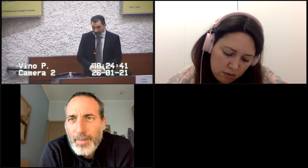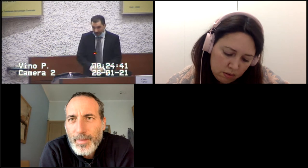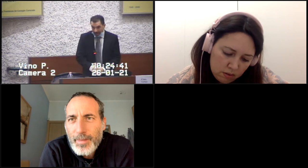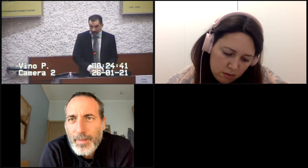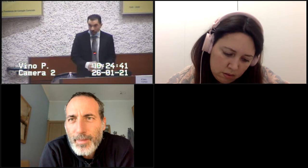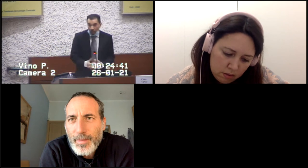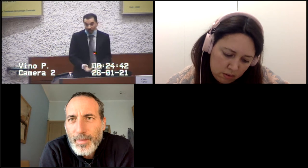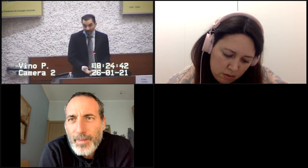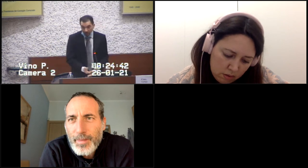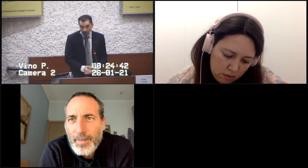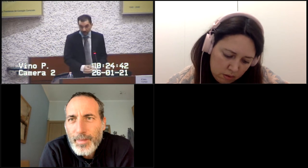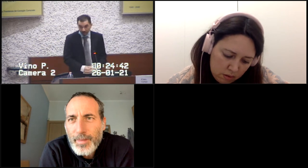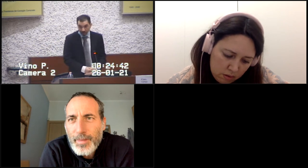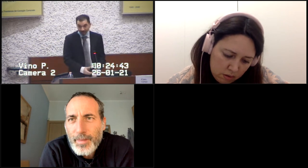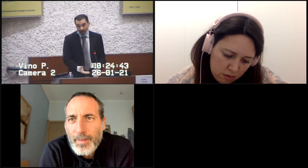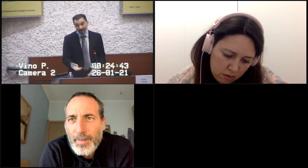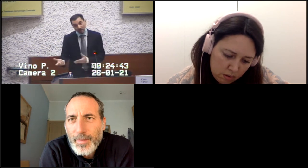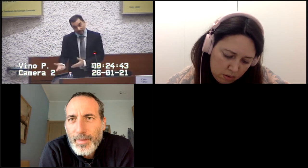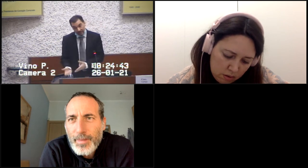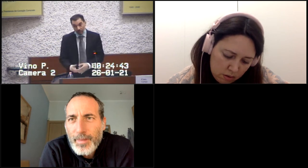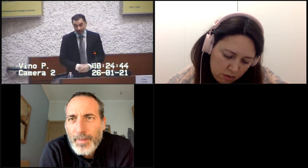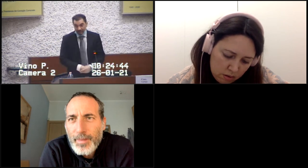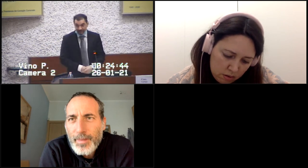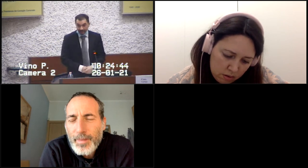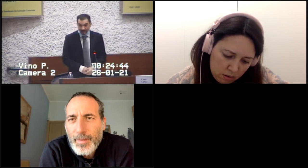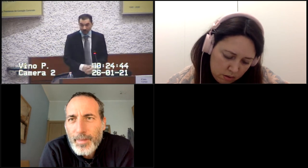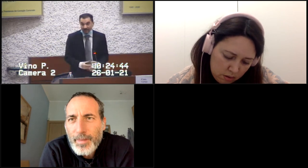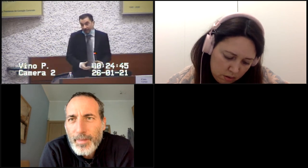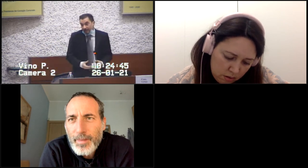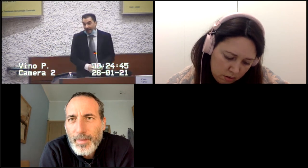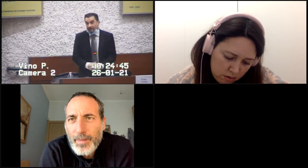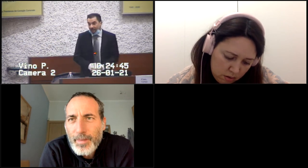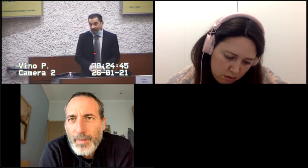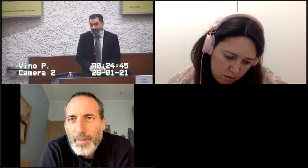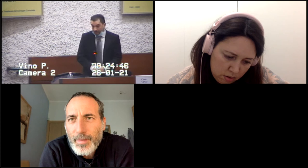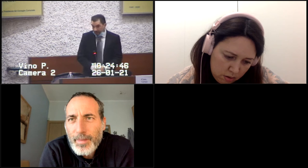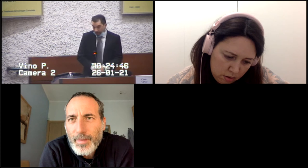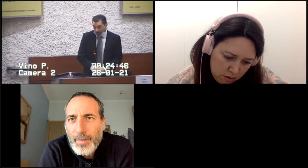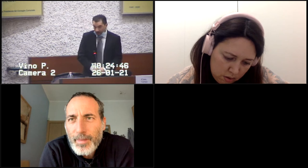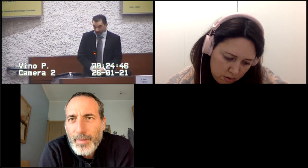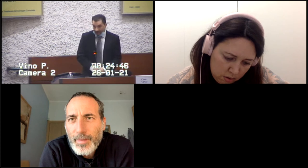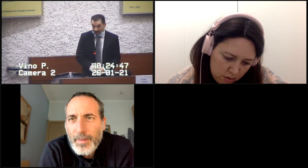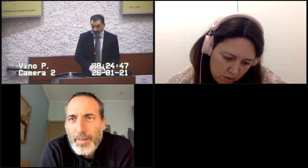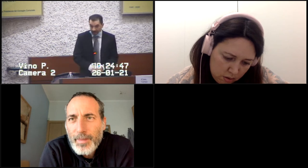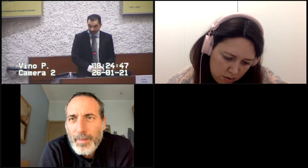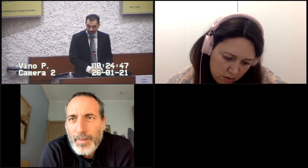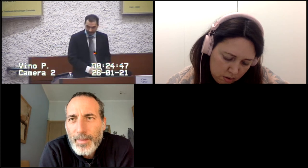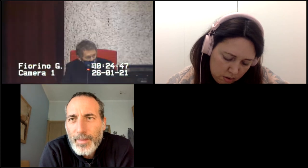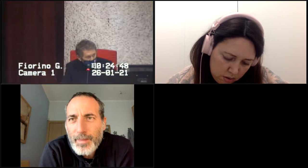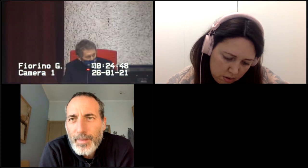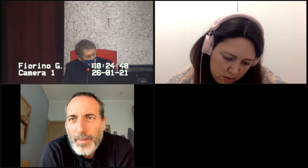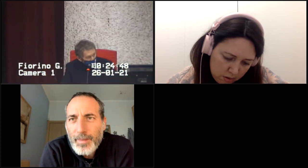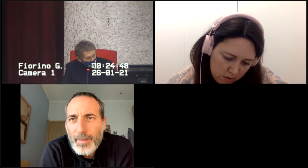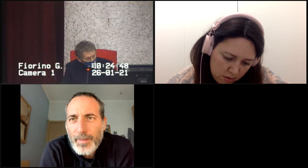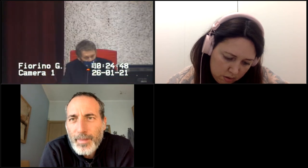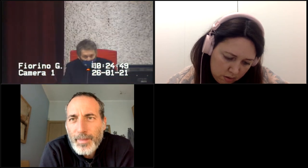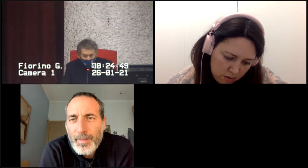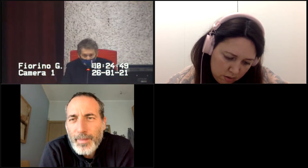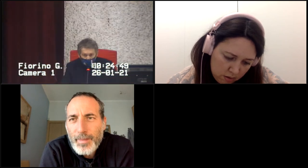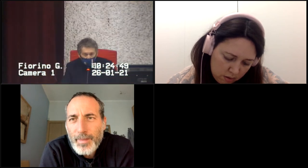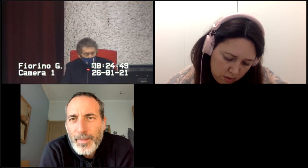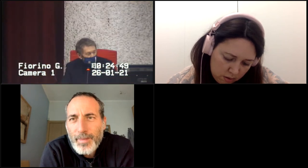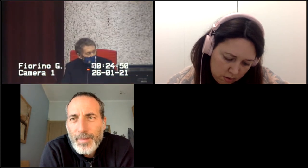parola. Noi non volevamo la sua risposta, volevamo la risposta del segretario. Lei è lì per fare l'arbitro, fondamentalmente. Prego, andiamo in dichiarazione di voto.